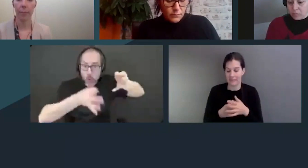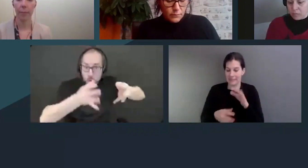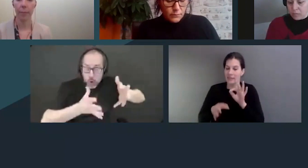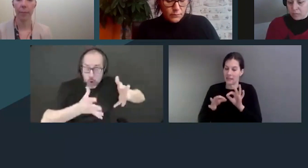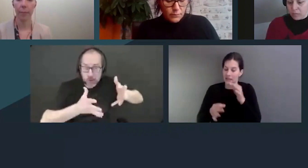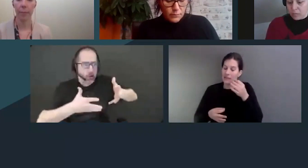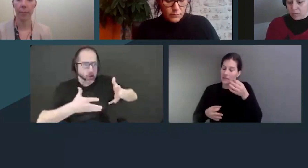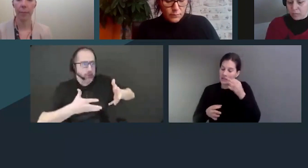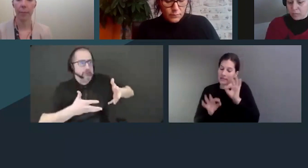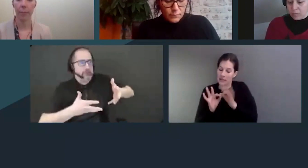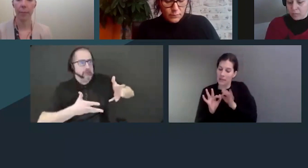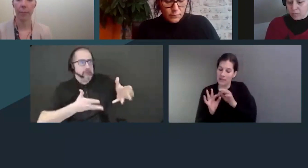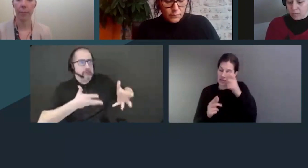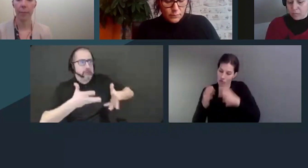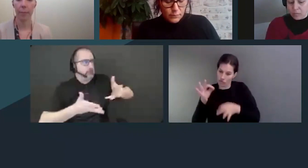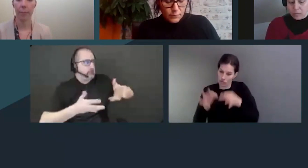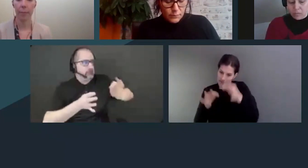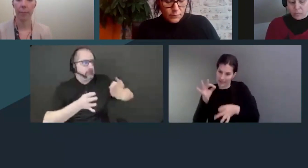dans